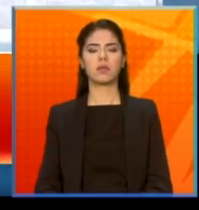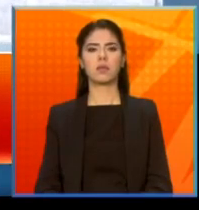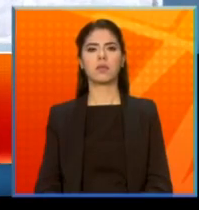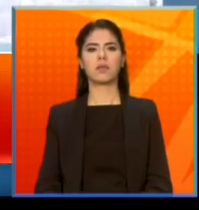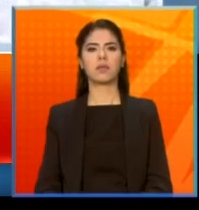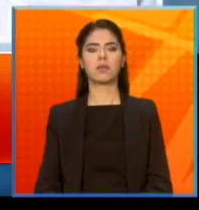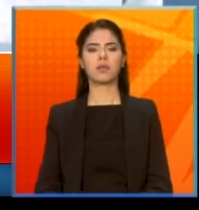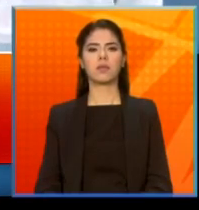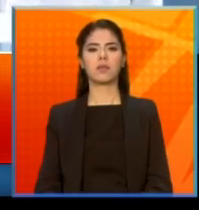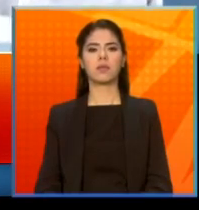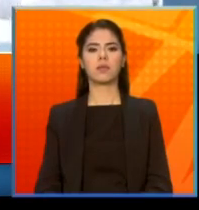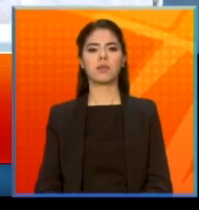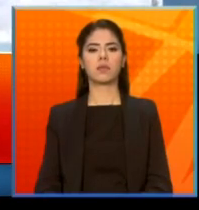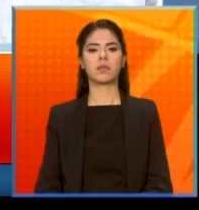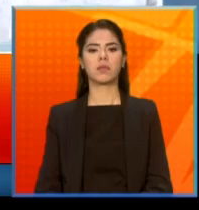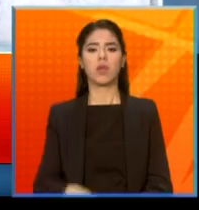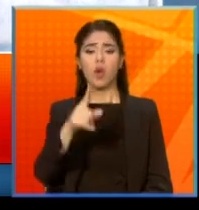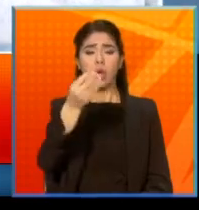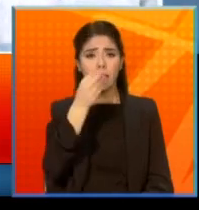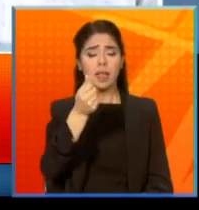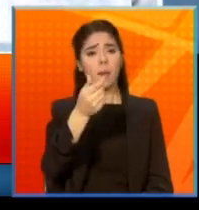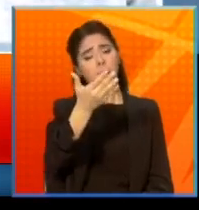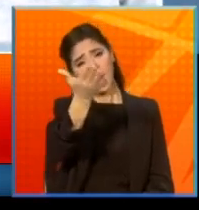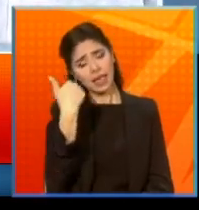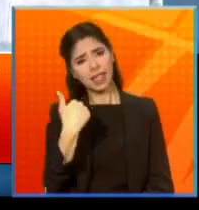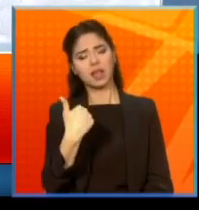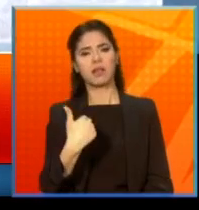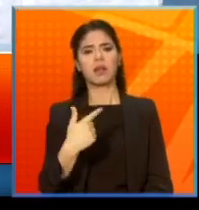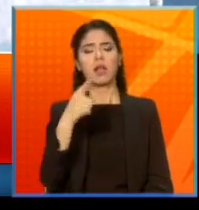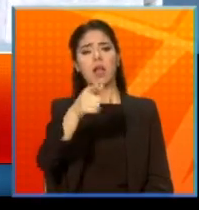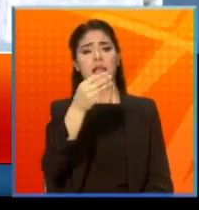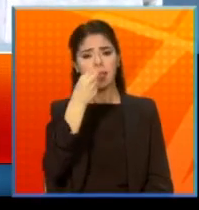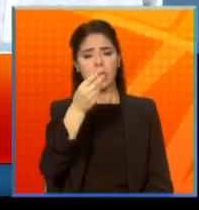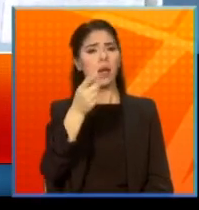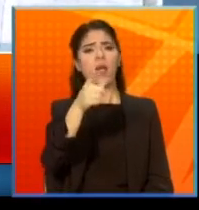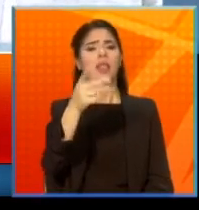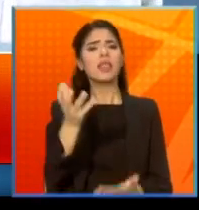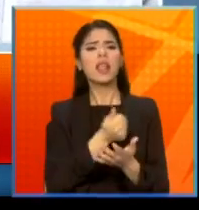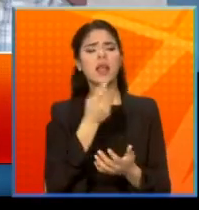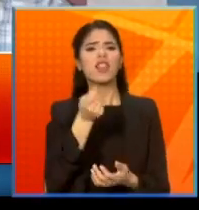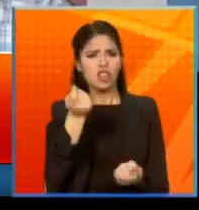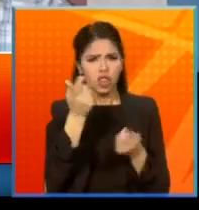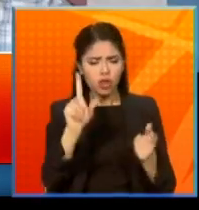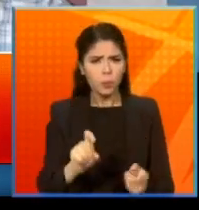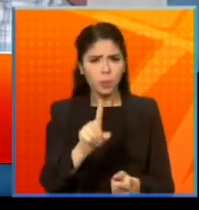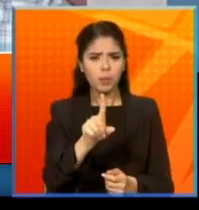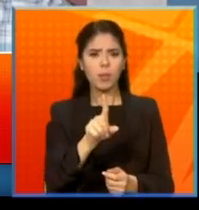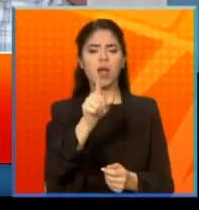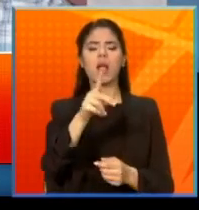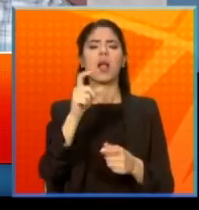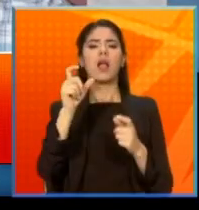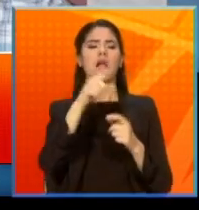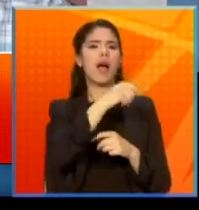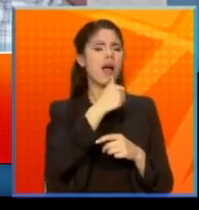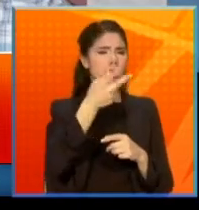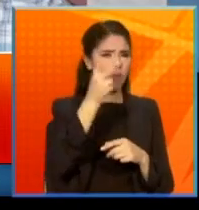birer birer getireceksin. O yediğin paraları da birer birer getireceksin. Sattı kazandı. Sattı çalıştı. Sezai Harman'ın